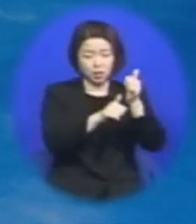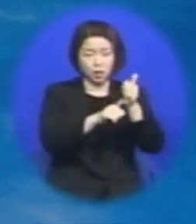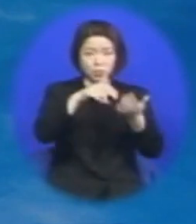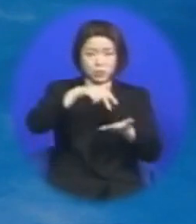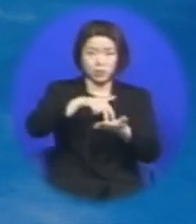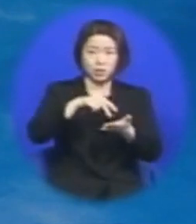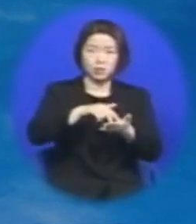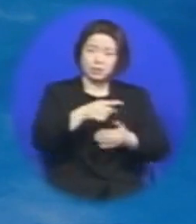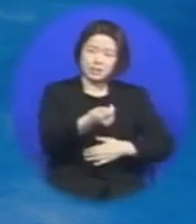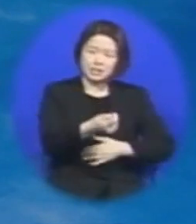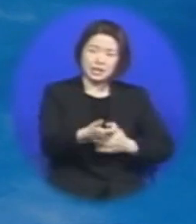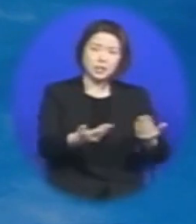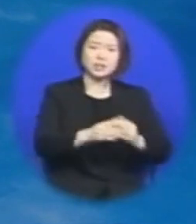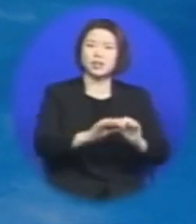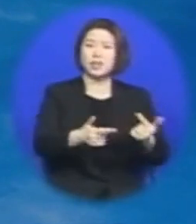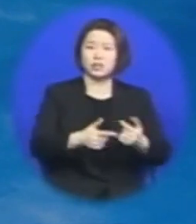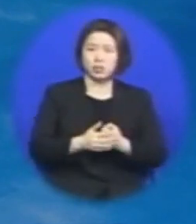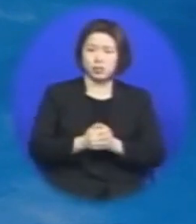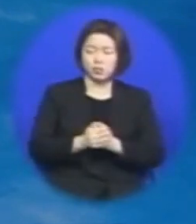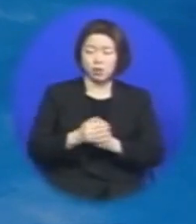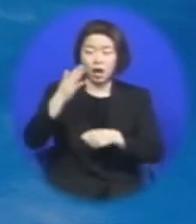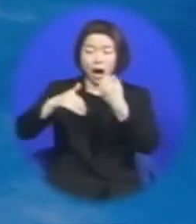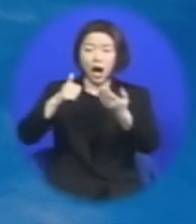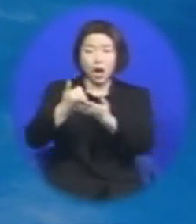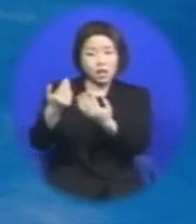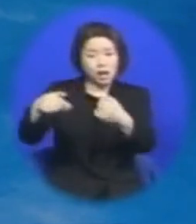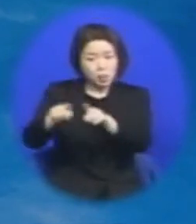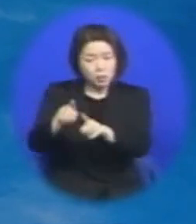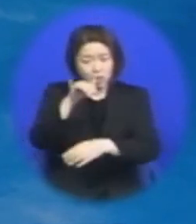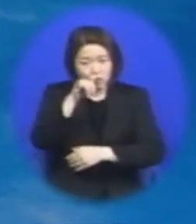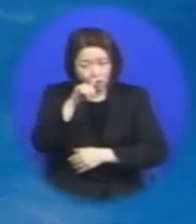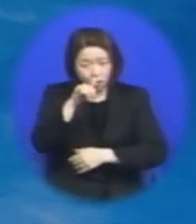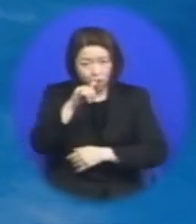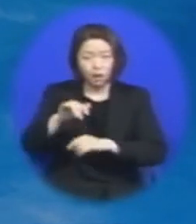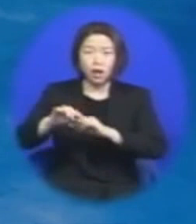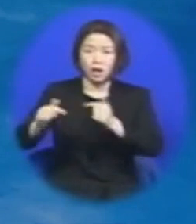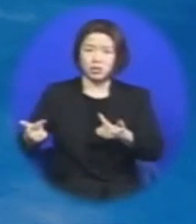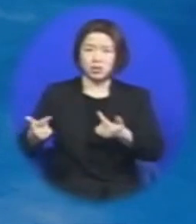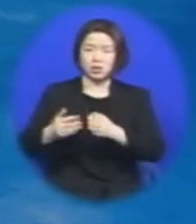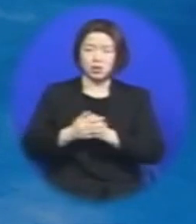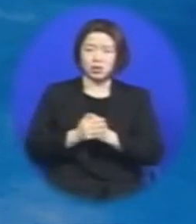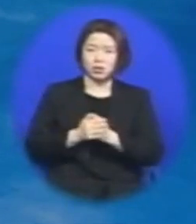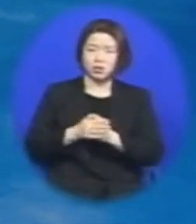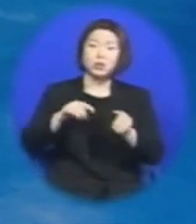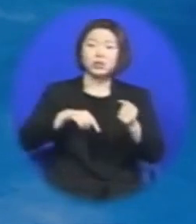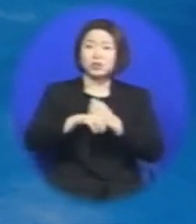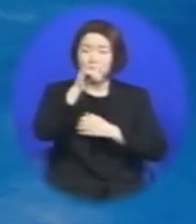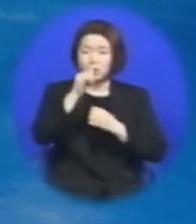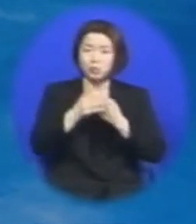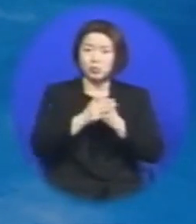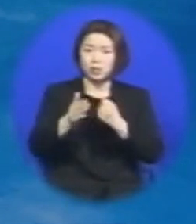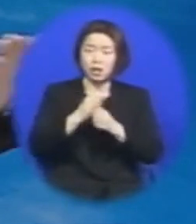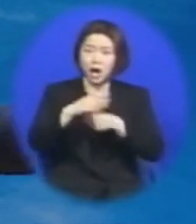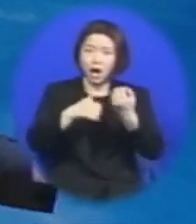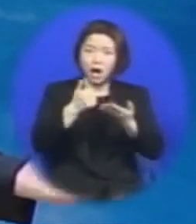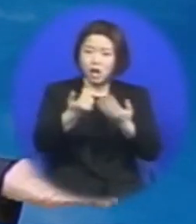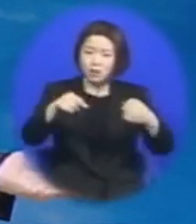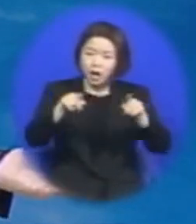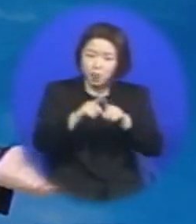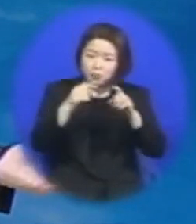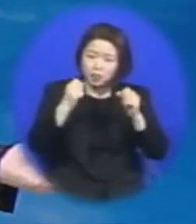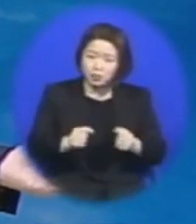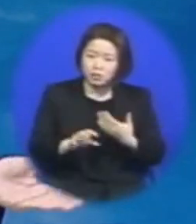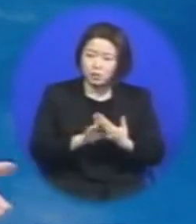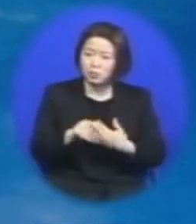하나님이 함께 하시냐 안 하시냐 함께 하신다면 이럴 수가 없잖아 함께 안 하셨다면 이건 이제 우리